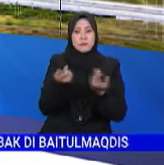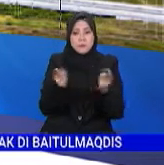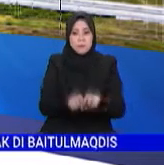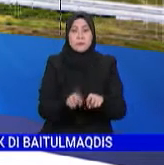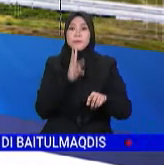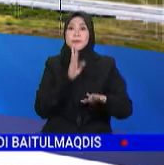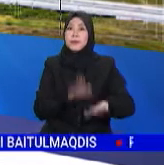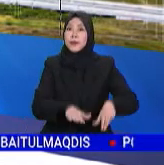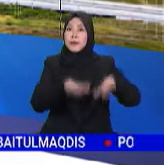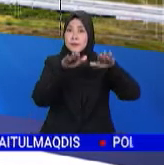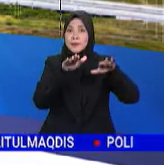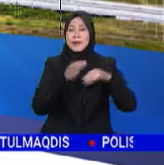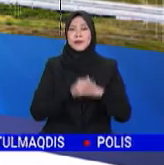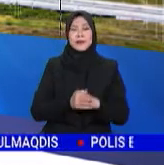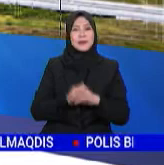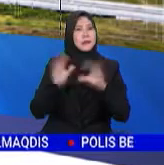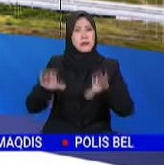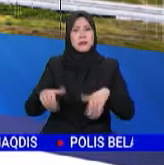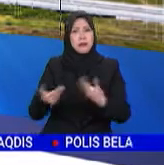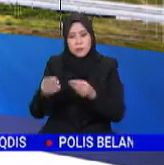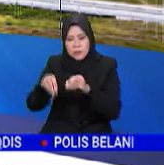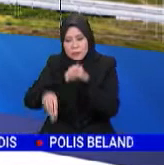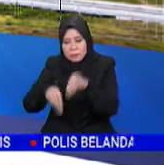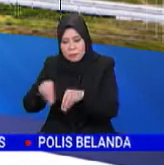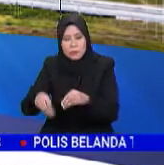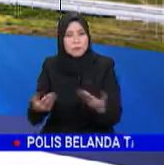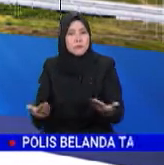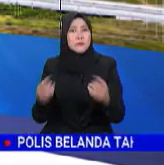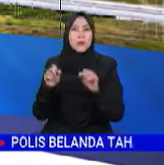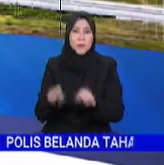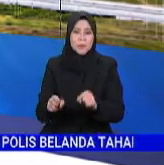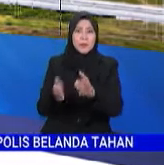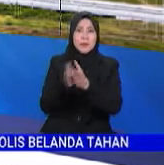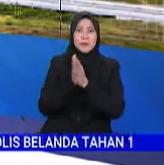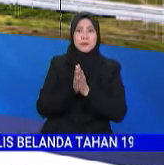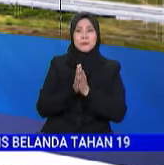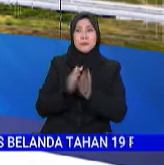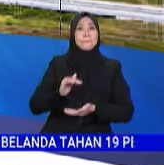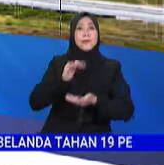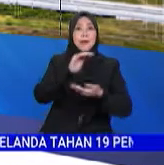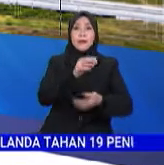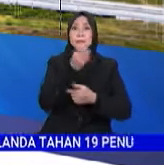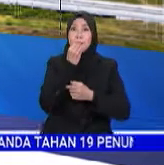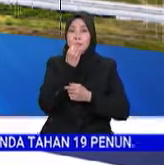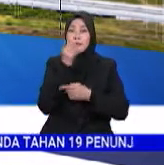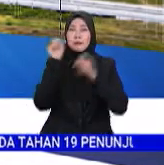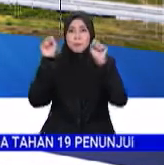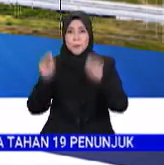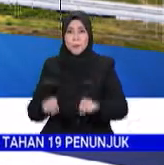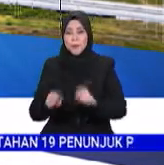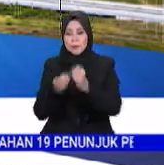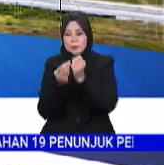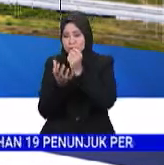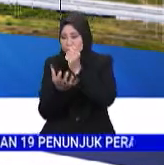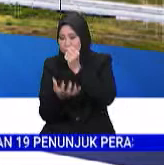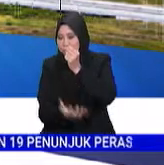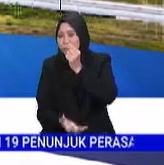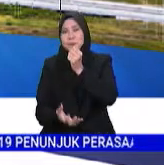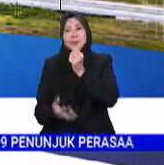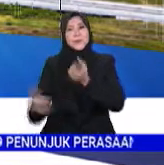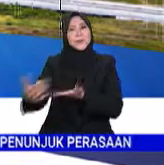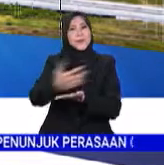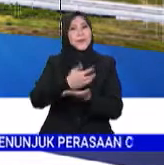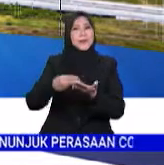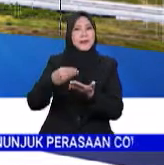banjir. Alternatif tersebut bukan sahaja dapat menampung permintaan bekalan makanan, malah mampu menjana pendapatan